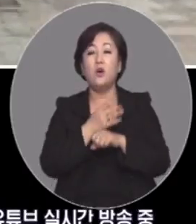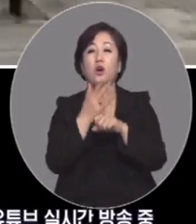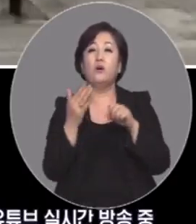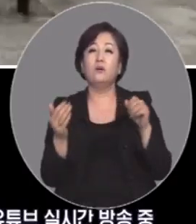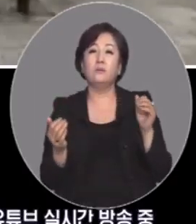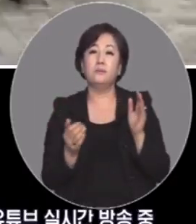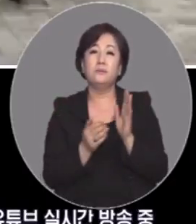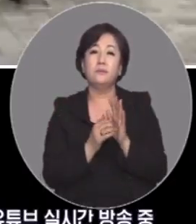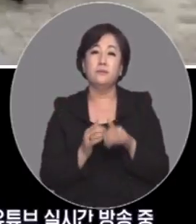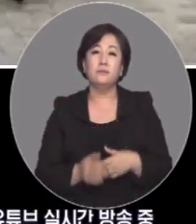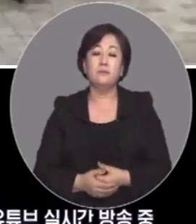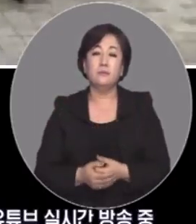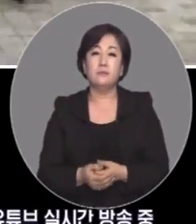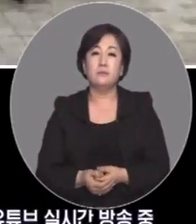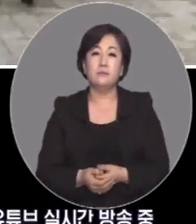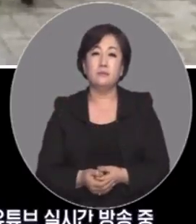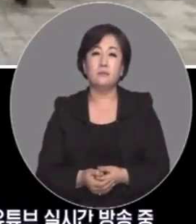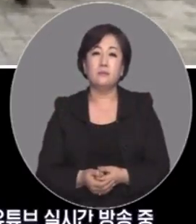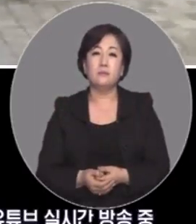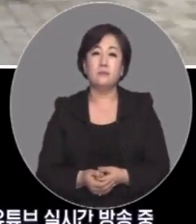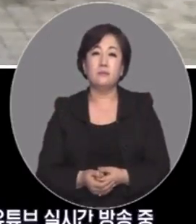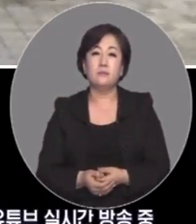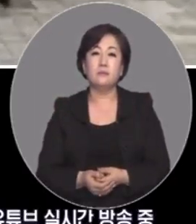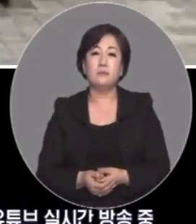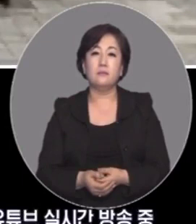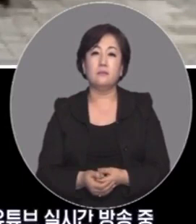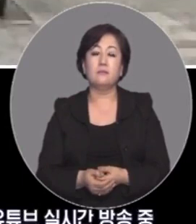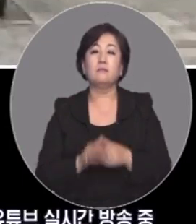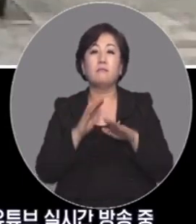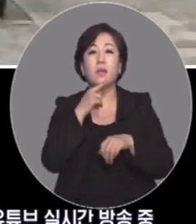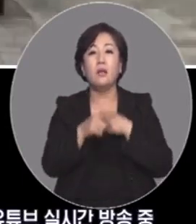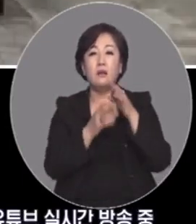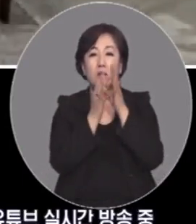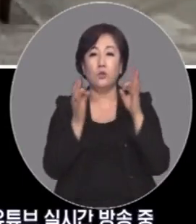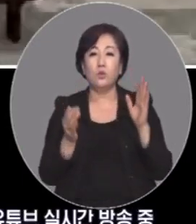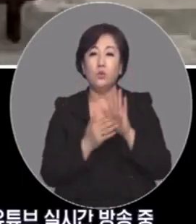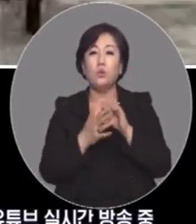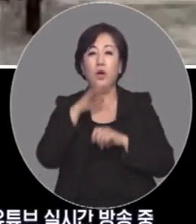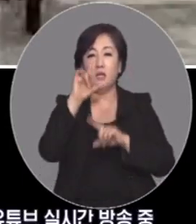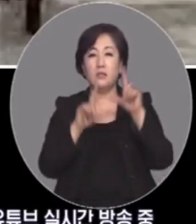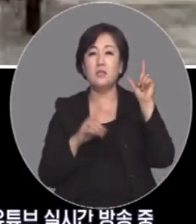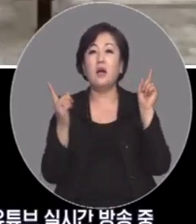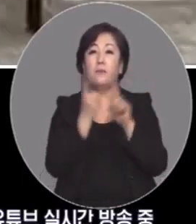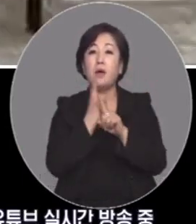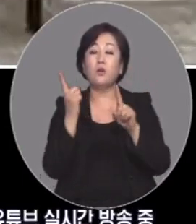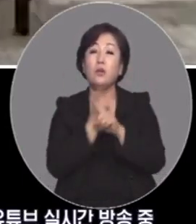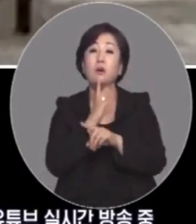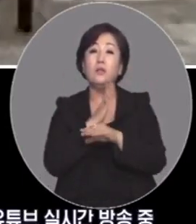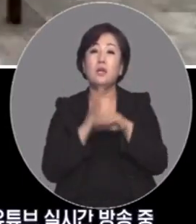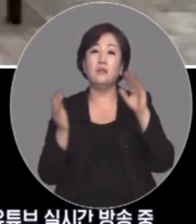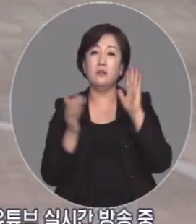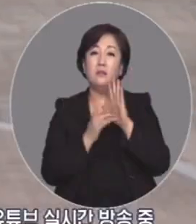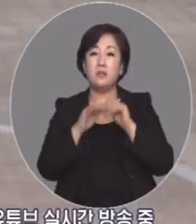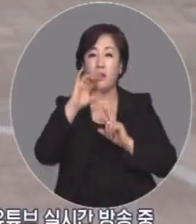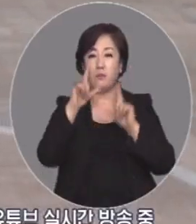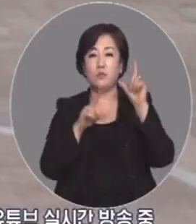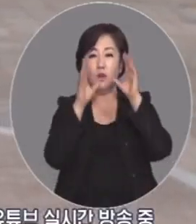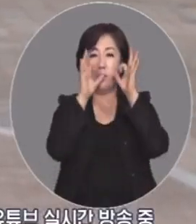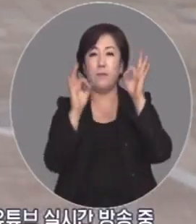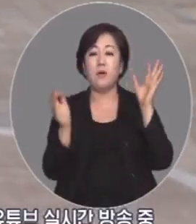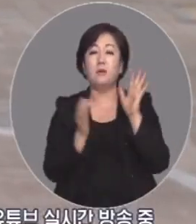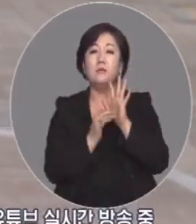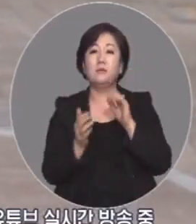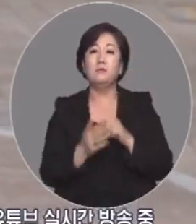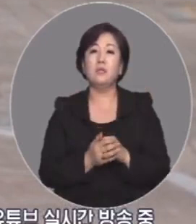이어서 김예은 기자가 전해드립니다. 저는 1년 사이 일상의 비대면이 얼마나 자리 잡았는지 한번